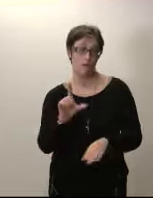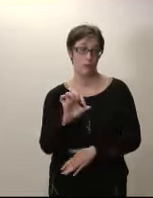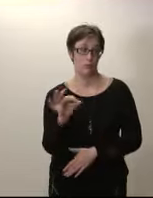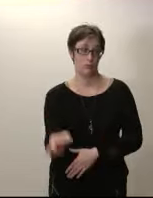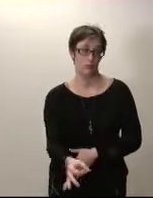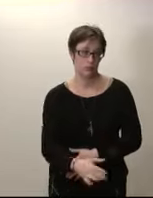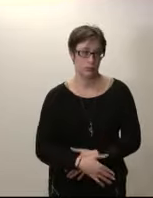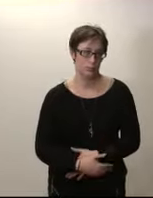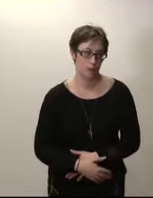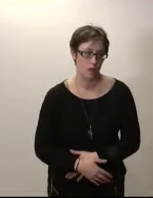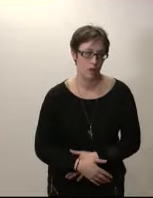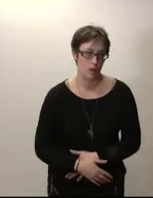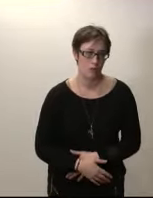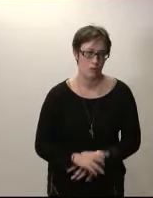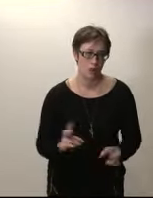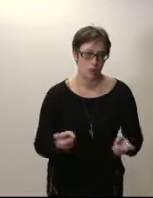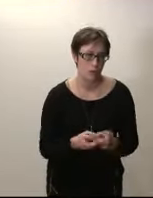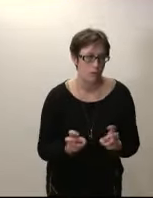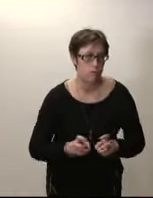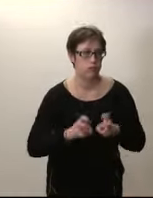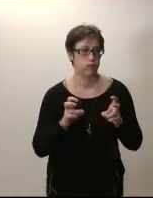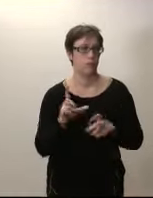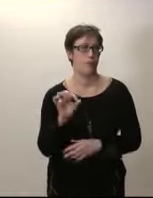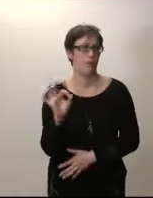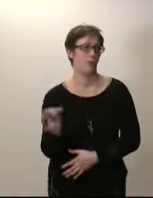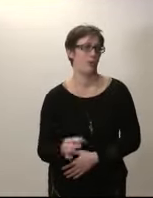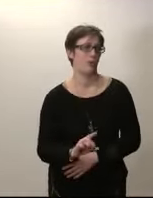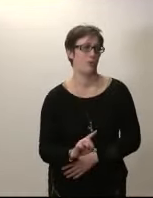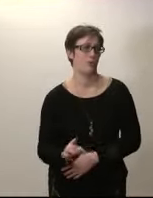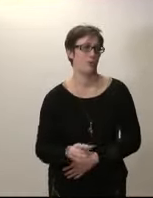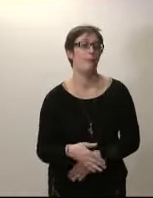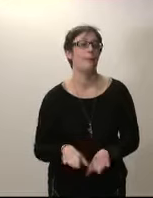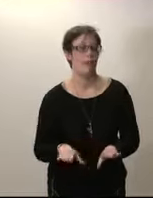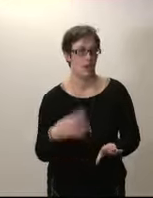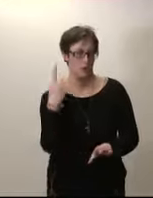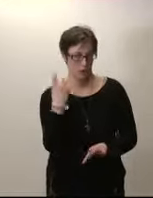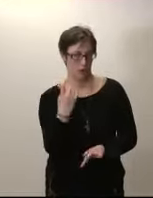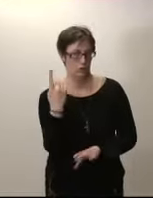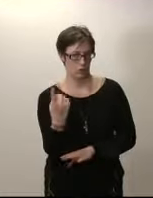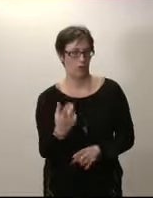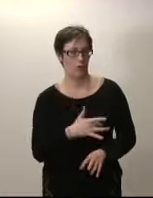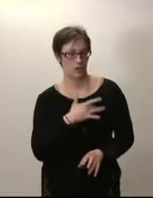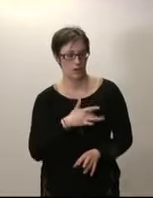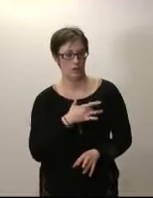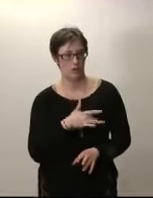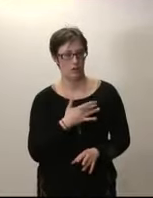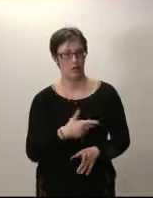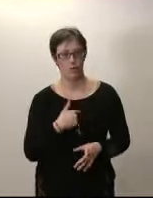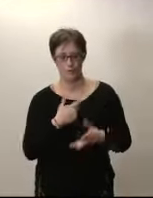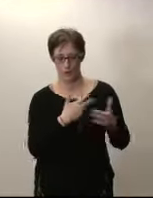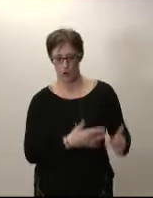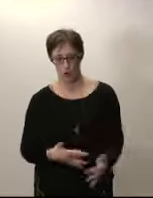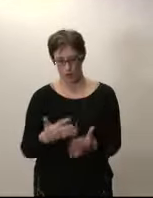recettes, le coût des parkings de 20%. Mais votre question est intéressante et je vais faire le